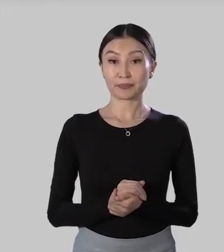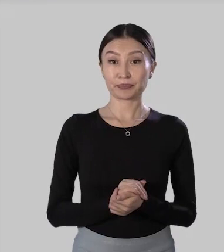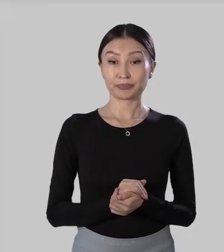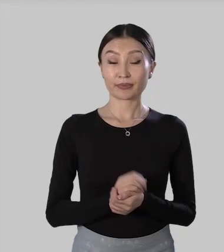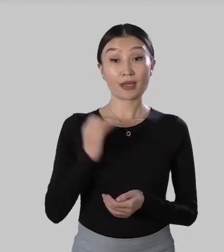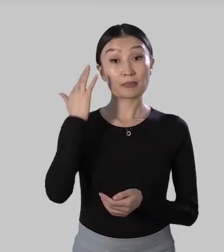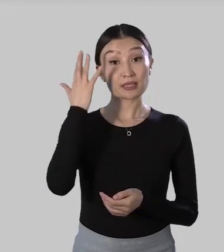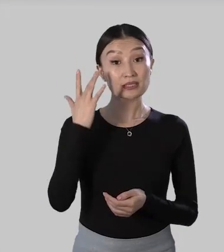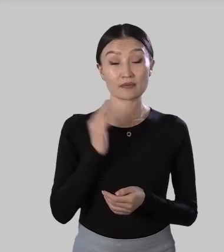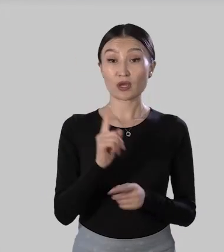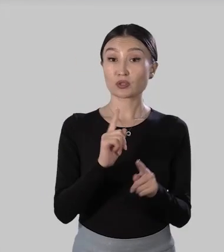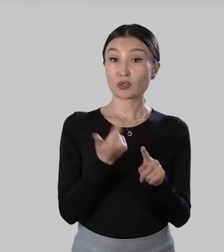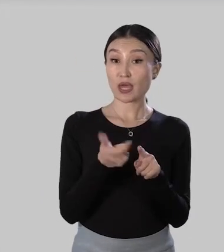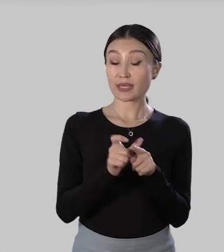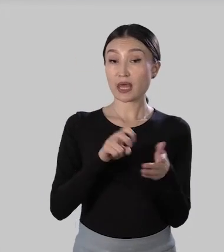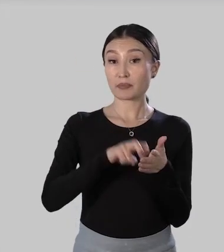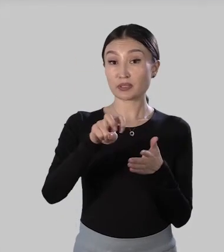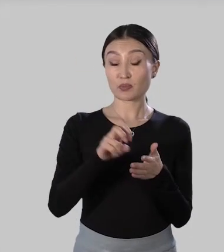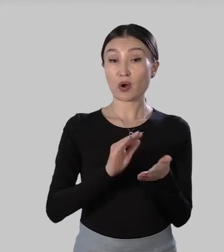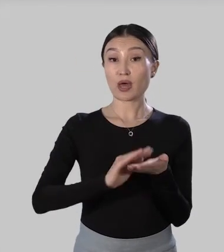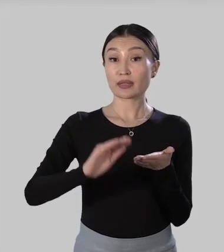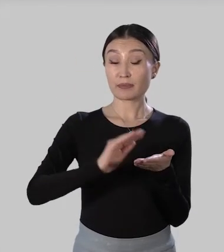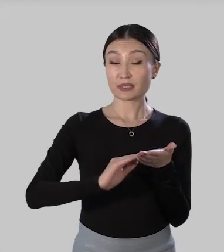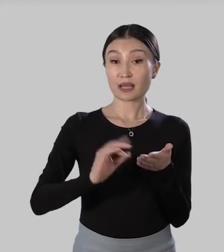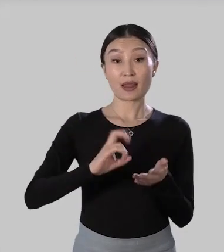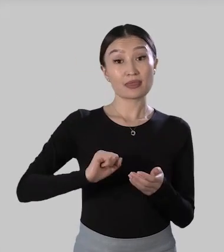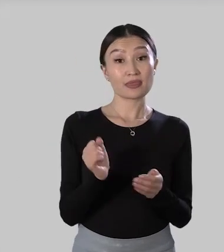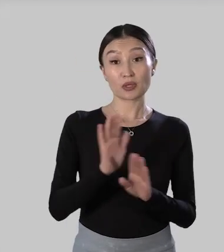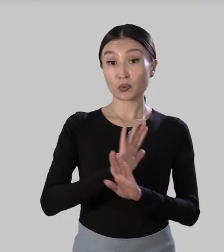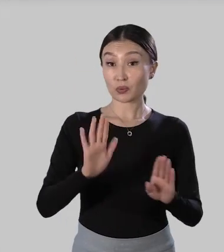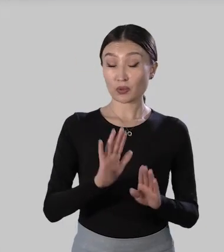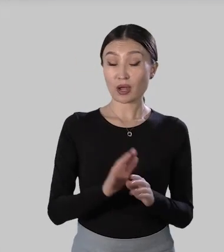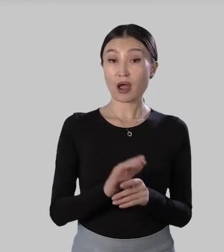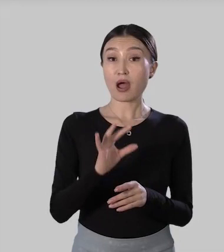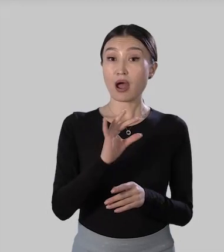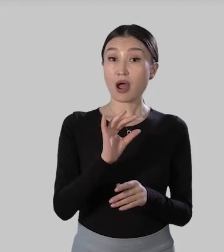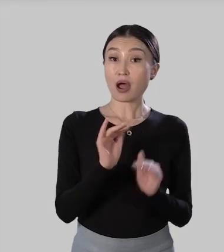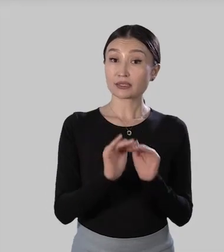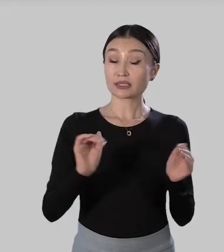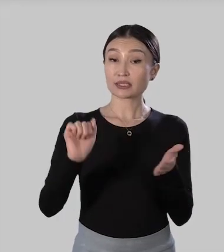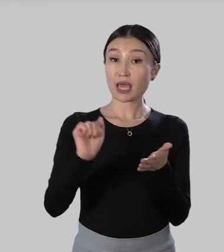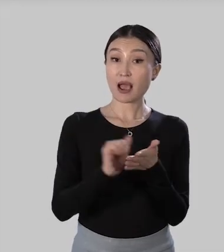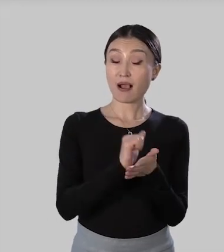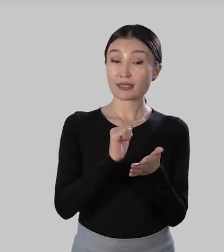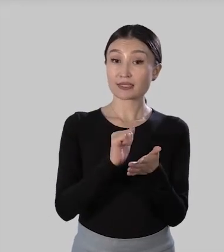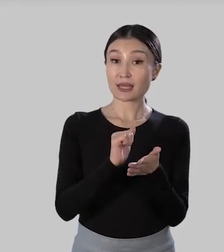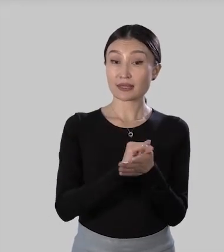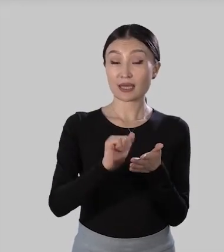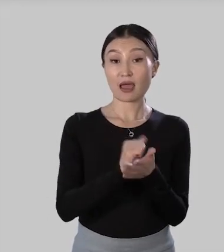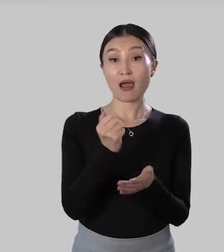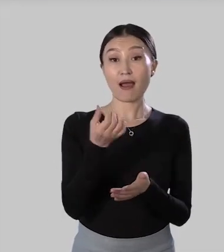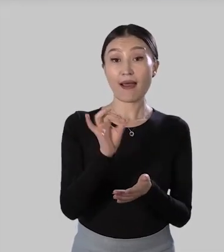Представьте, что это письмо Эрнис написал не другу, а в редакцию детской газеты «Айданек».